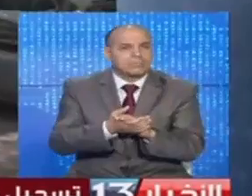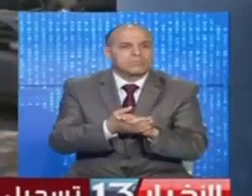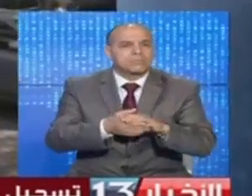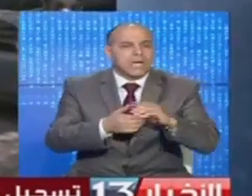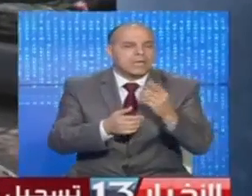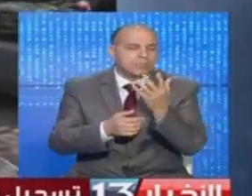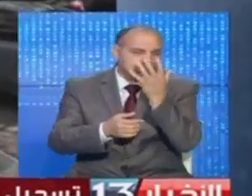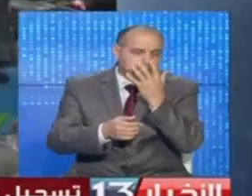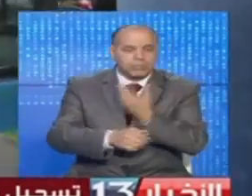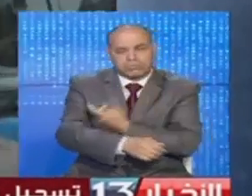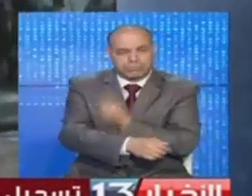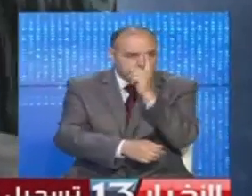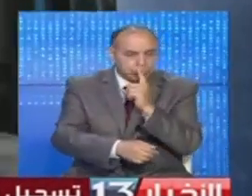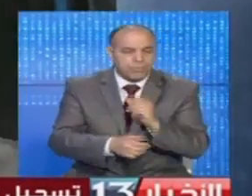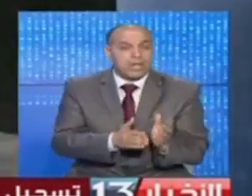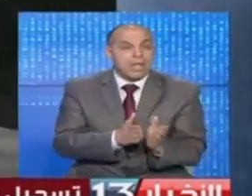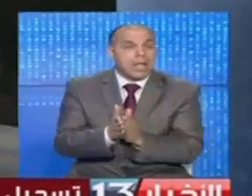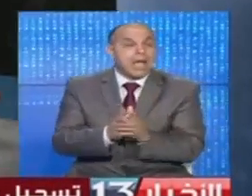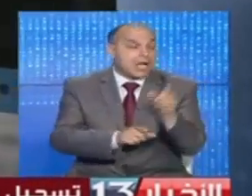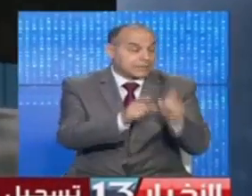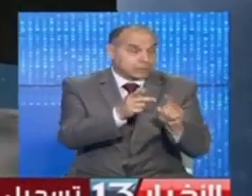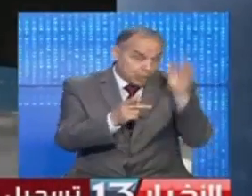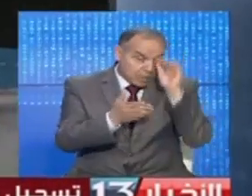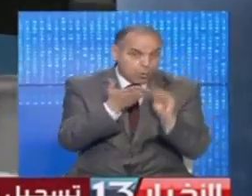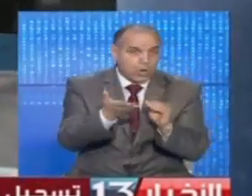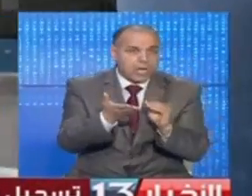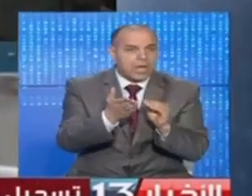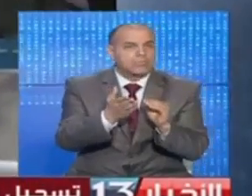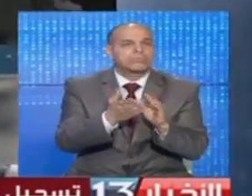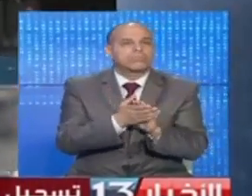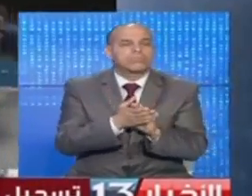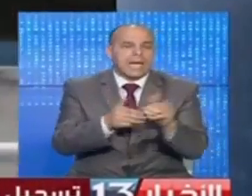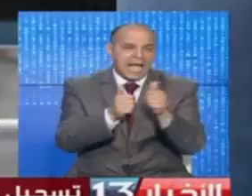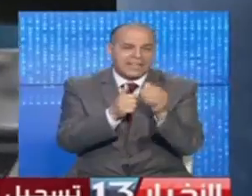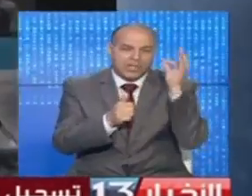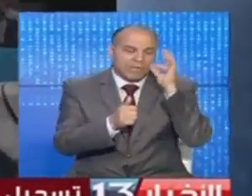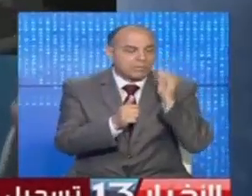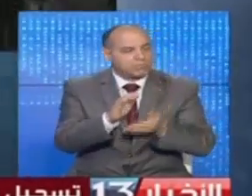تخدير الإنعاش. البعثة هذه وقع توجيه يوم